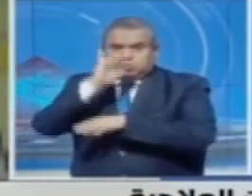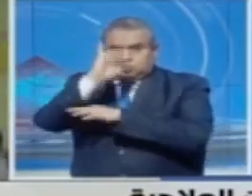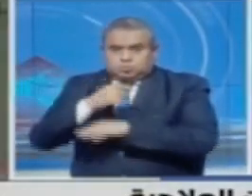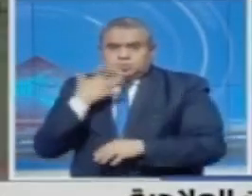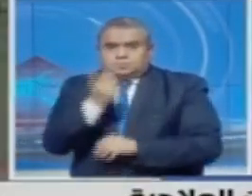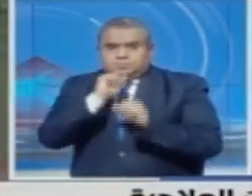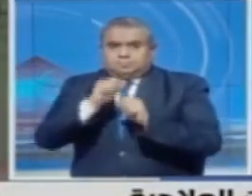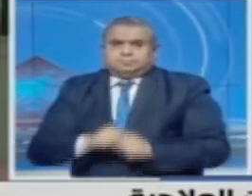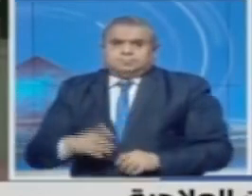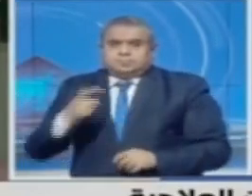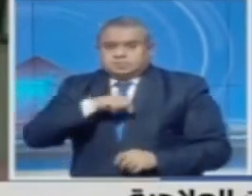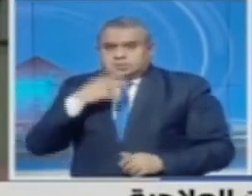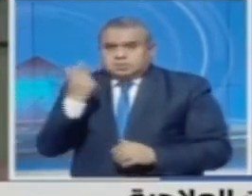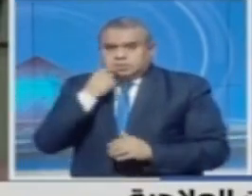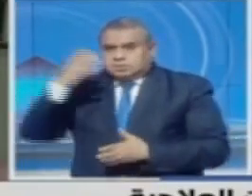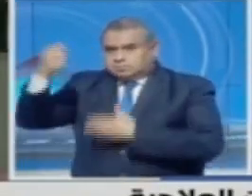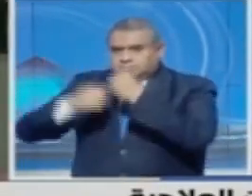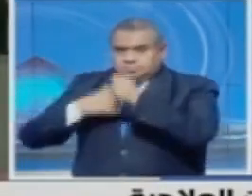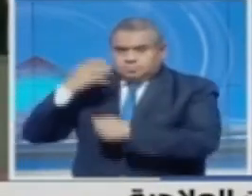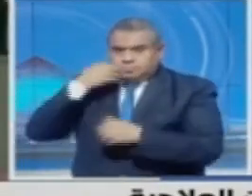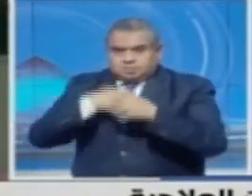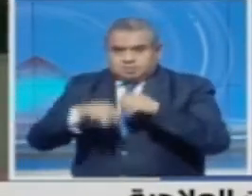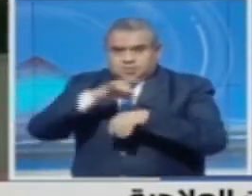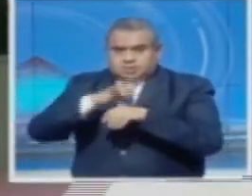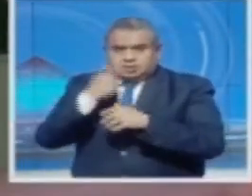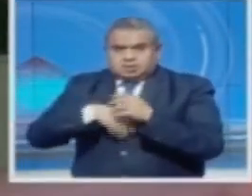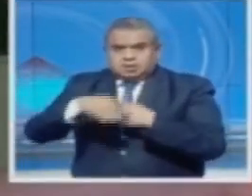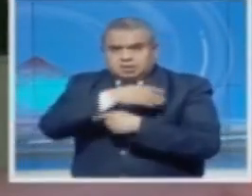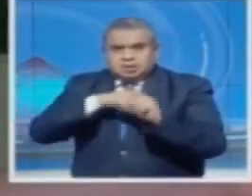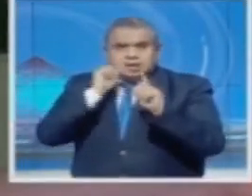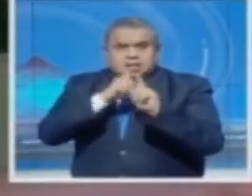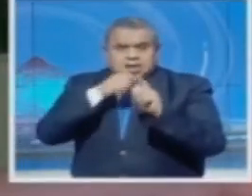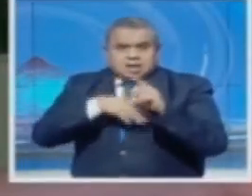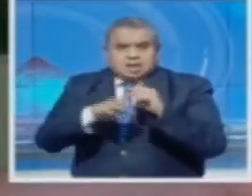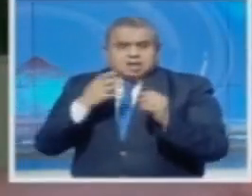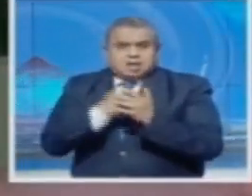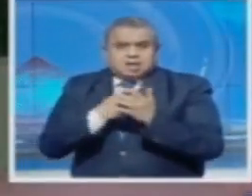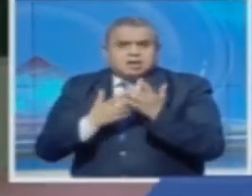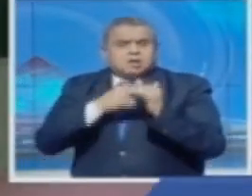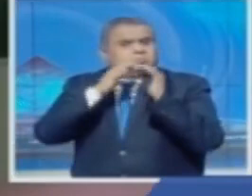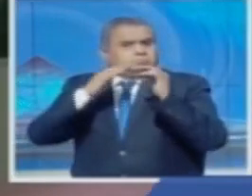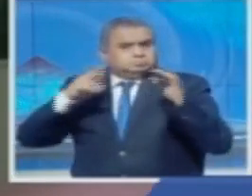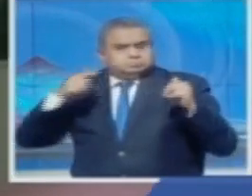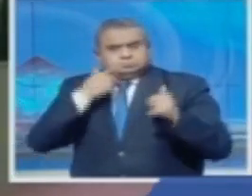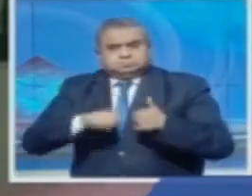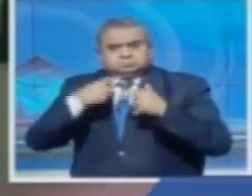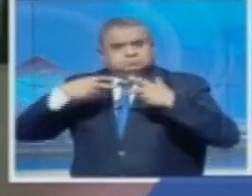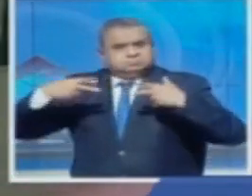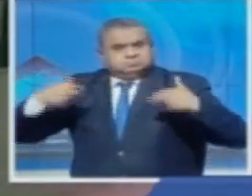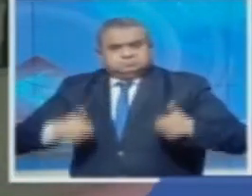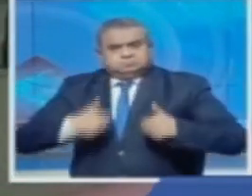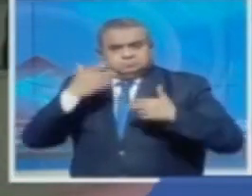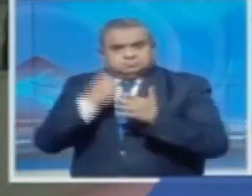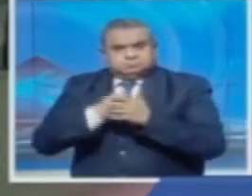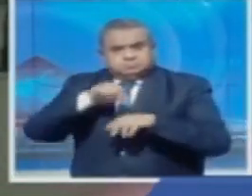المصرية. تقابل كل حالات وبالذات في طوارئ الحج، يعني حالات زي كده الحروق، كافة أنواع الحروق سواء حروق لهبية